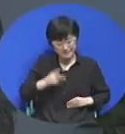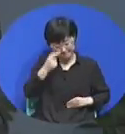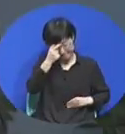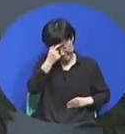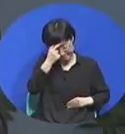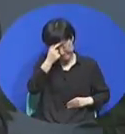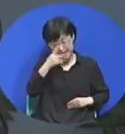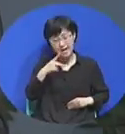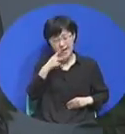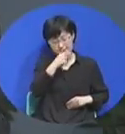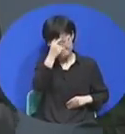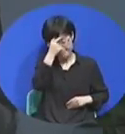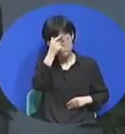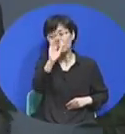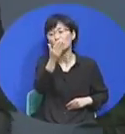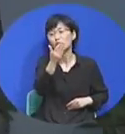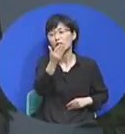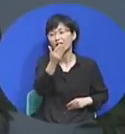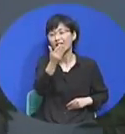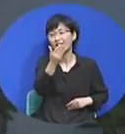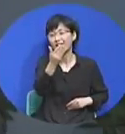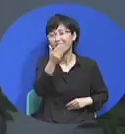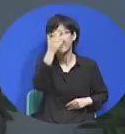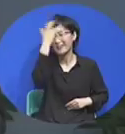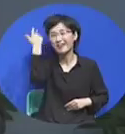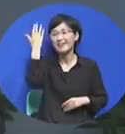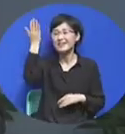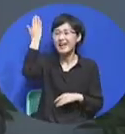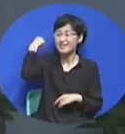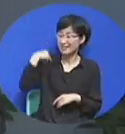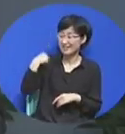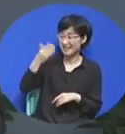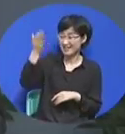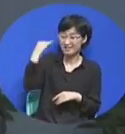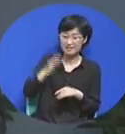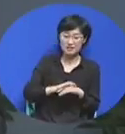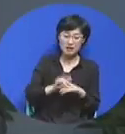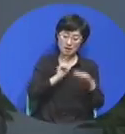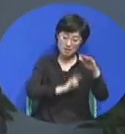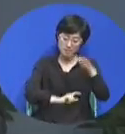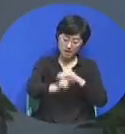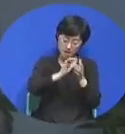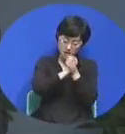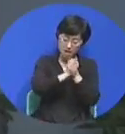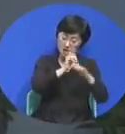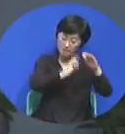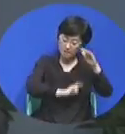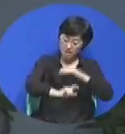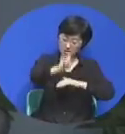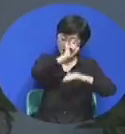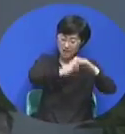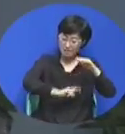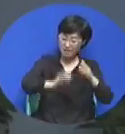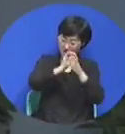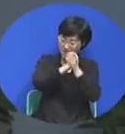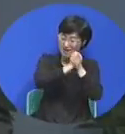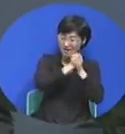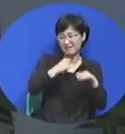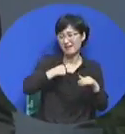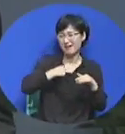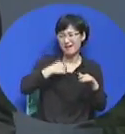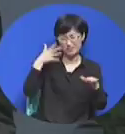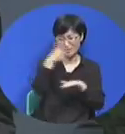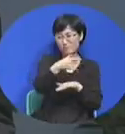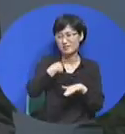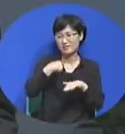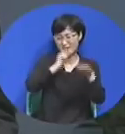that moment on, I stopped praying all night prayer. 옛날에 철학기도 했어요. In the past, I constantly did all night prayer. 어차피 잠도 안 오고 하니까 혼자 계속. Because I couldn't sleep anyway, so I